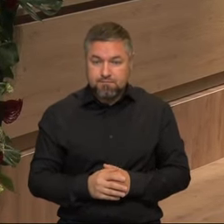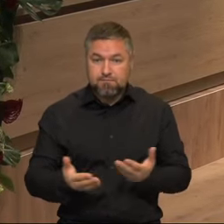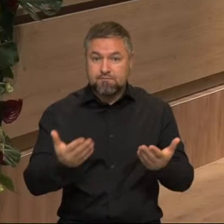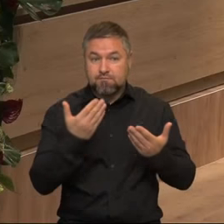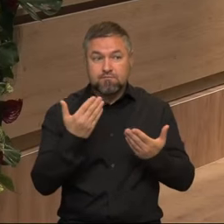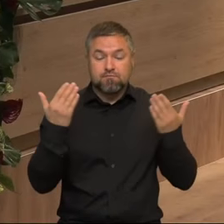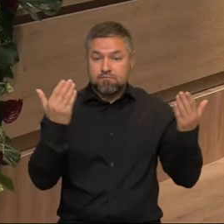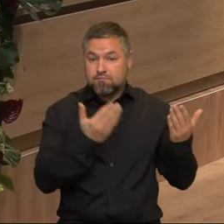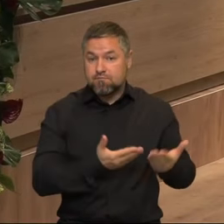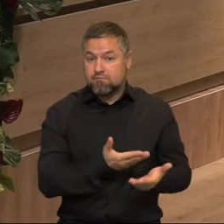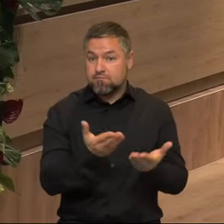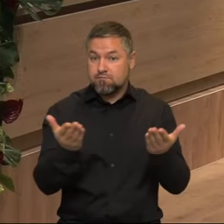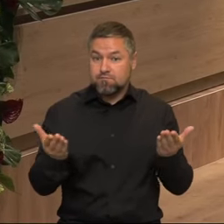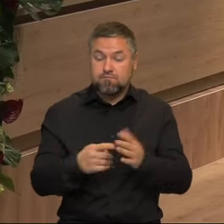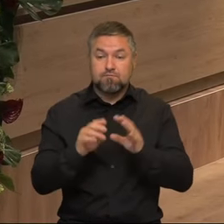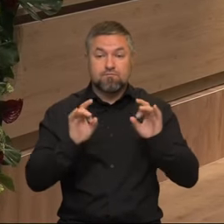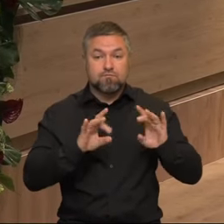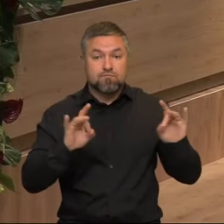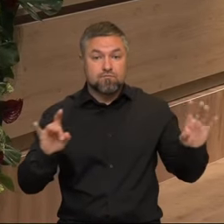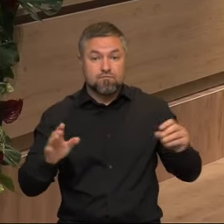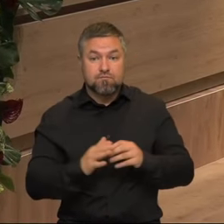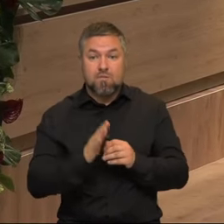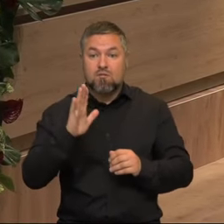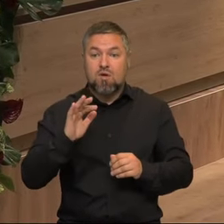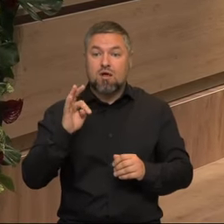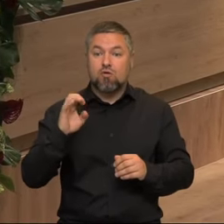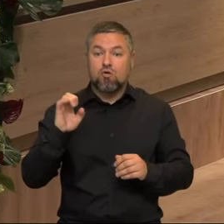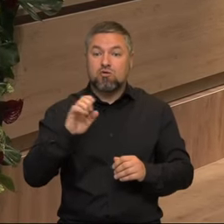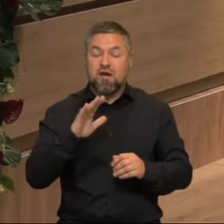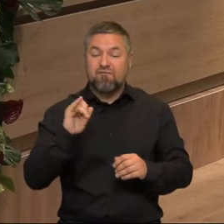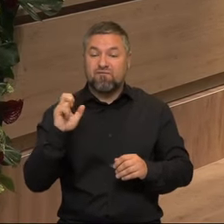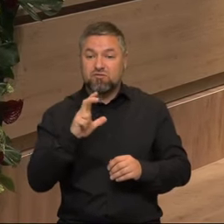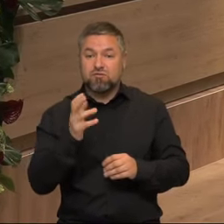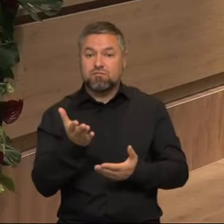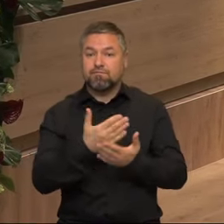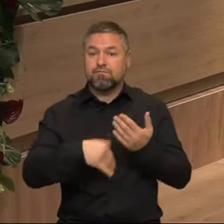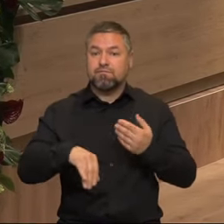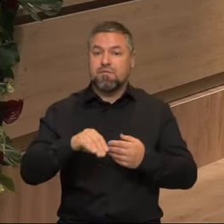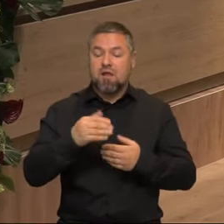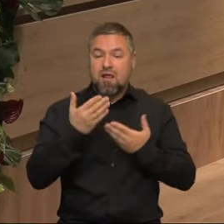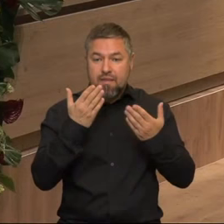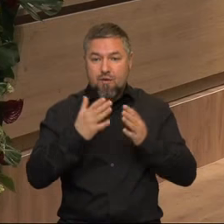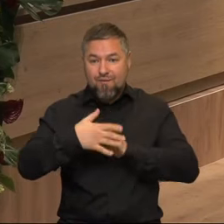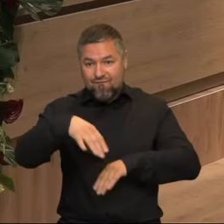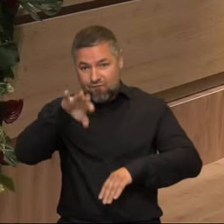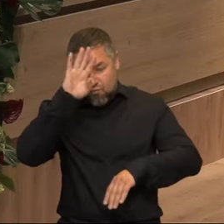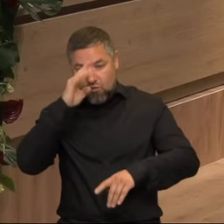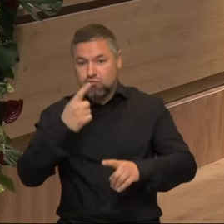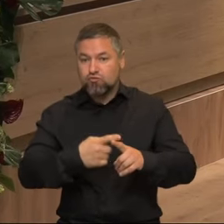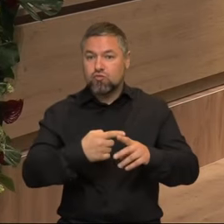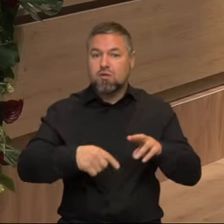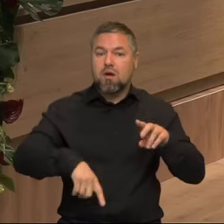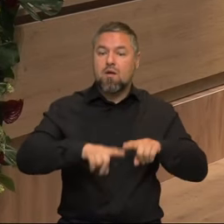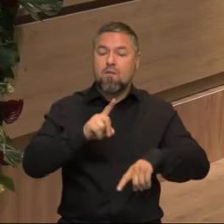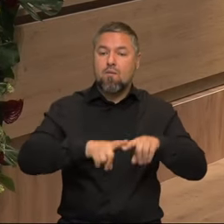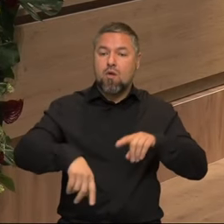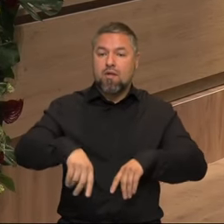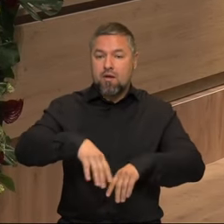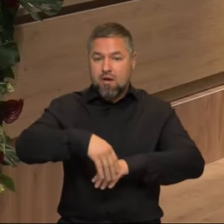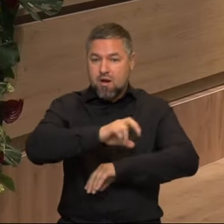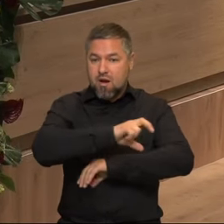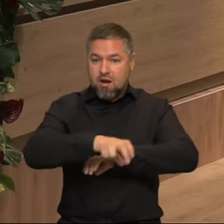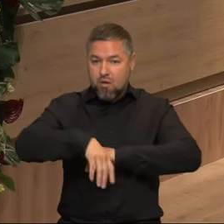Gorące słowa powitania kieruję do pana profesora Andrzeja Bartoszewicza, wiceprezesa oddziału Polskiej Akademii Nauk w Łodzi oraz członka Rady Politechniki